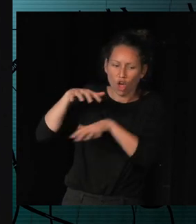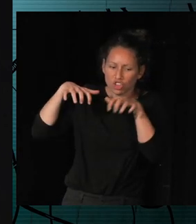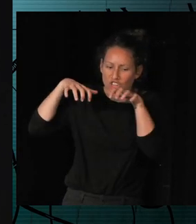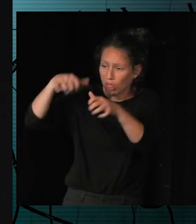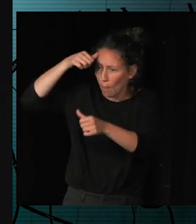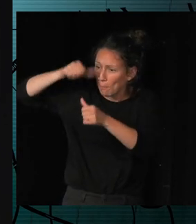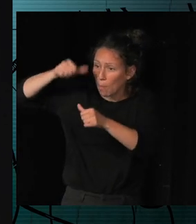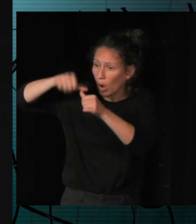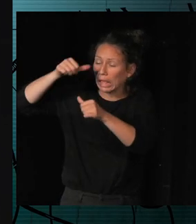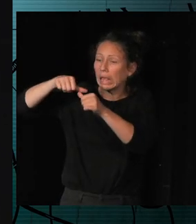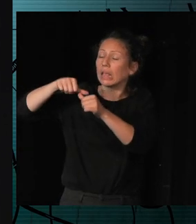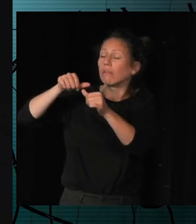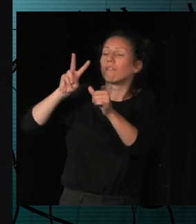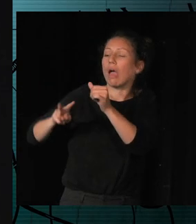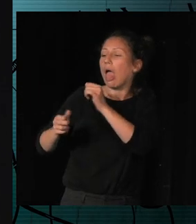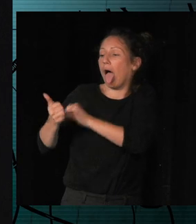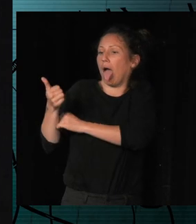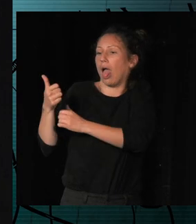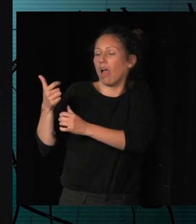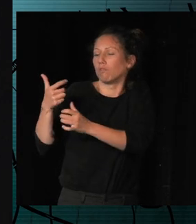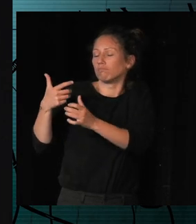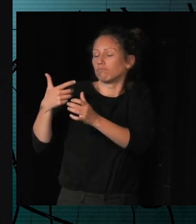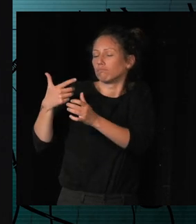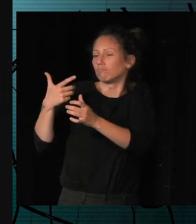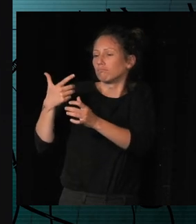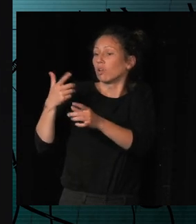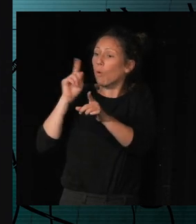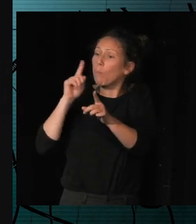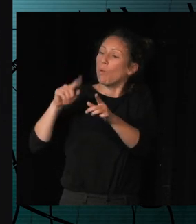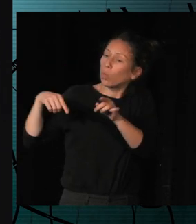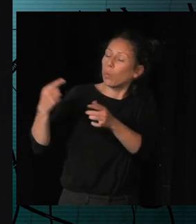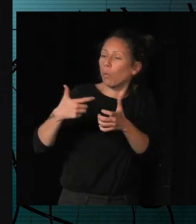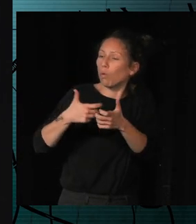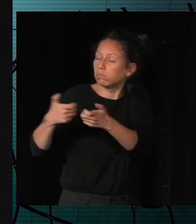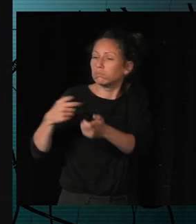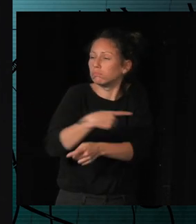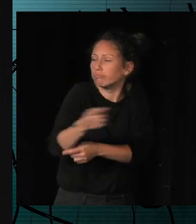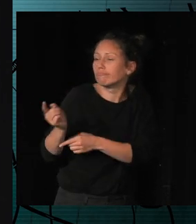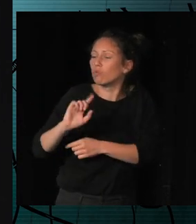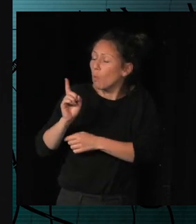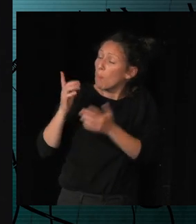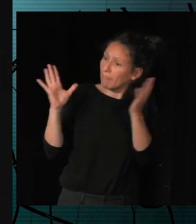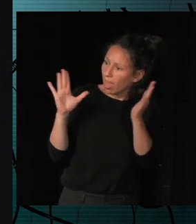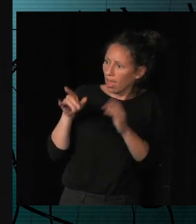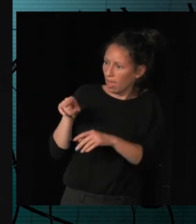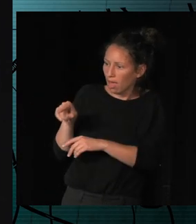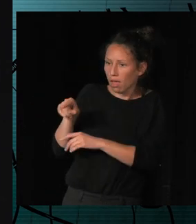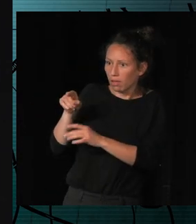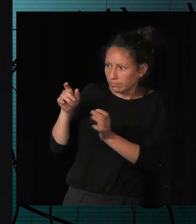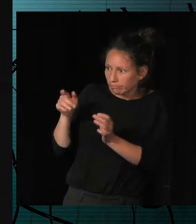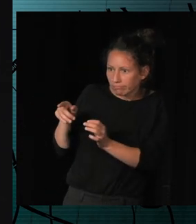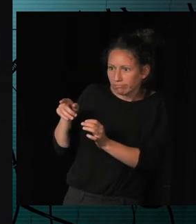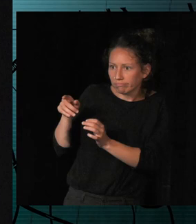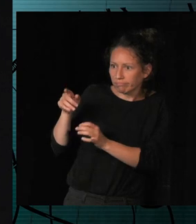hélas mais en même temps il avait été pensé pour et qui nous plçait dans cette configuration où le jeu était régulièrement ponctué de